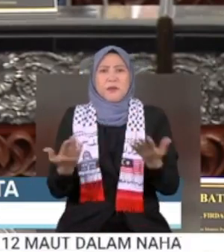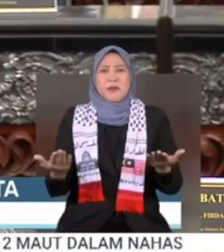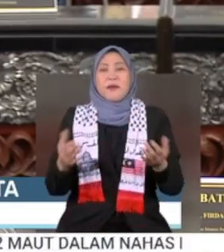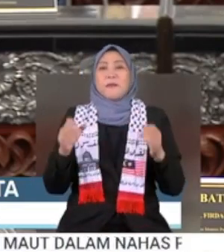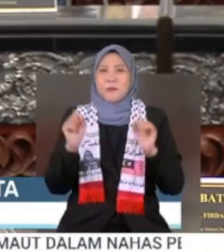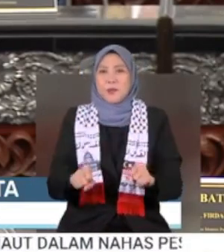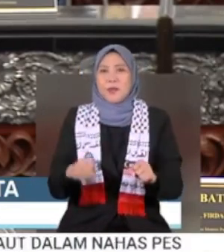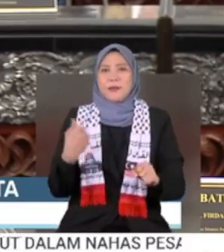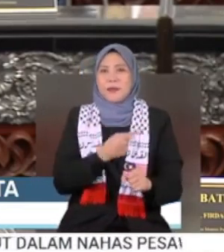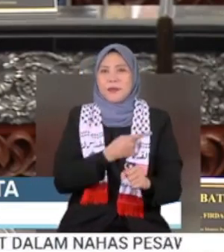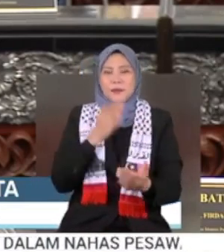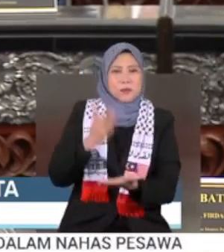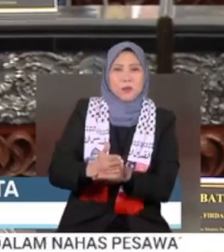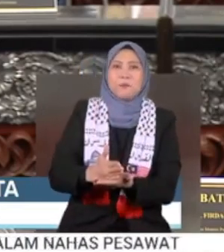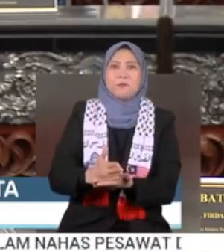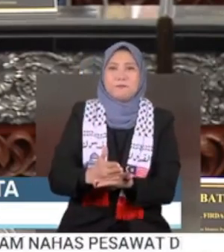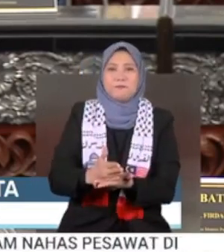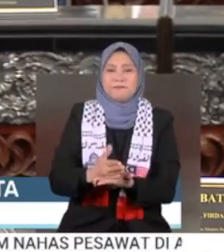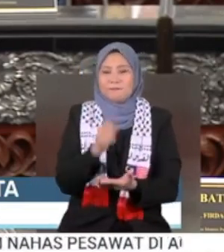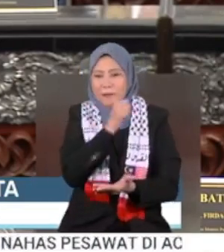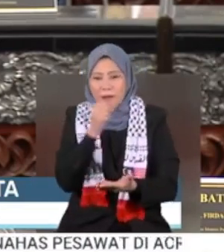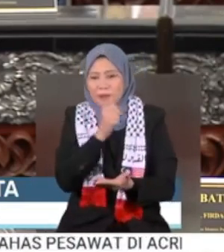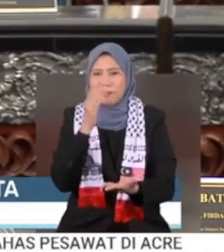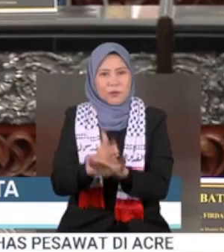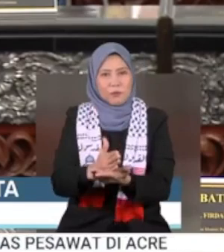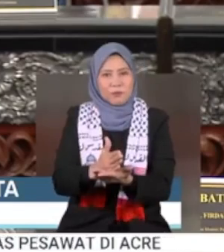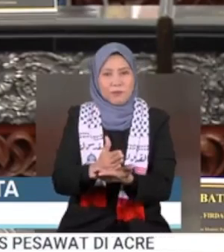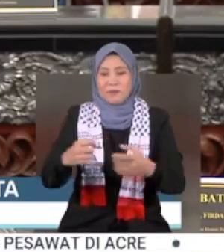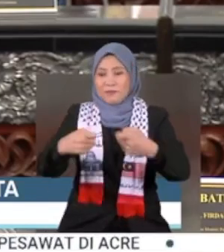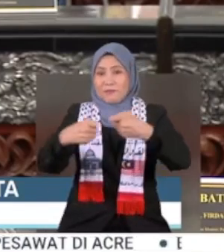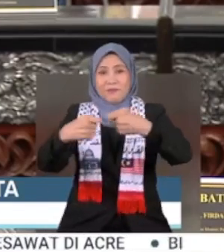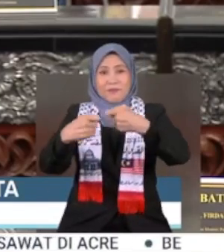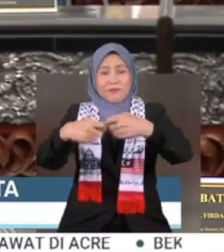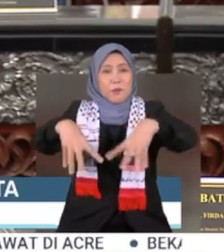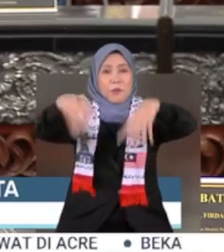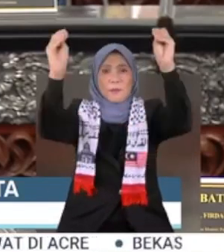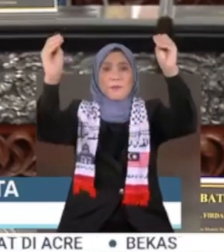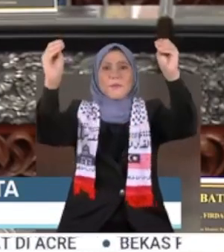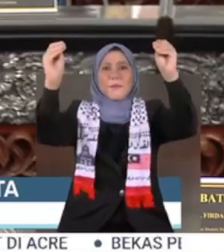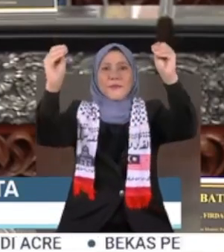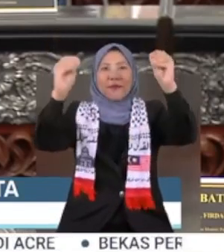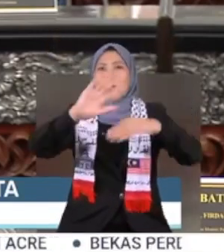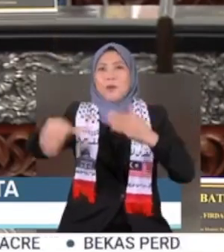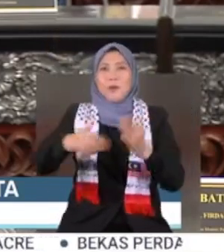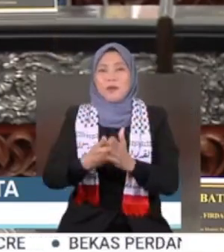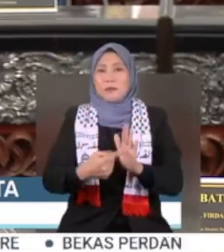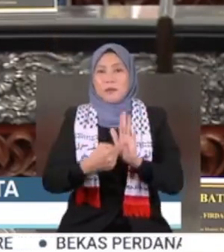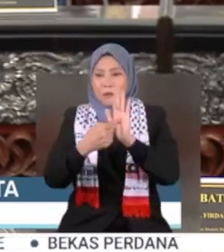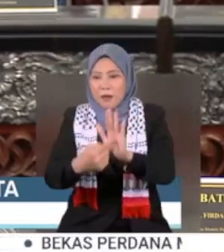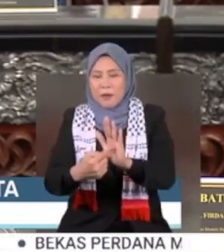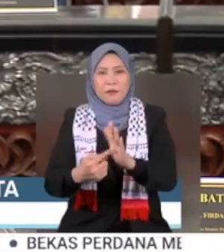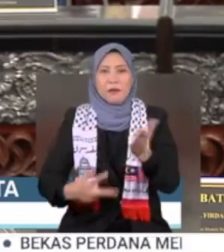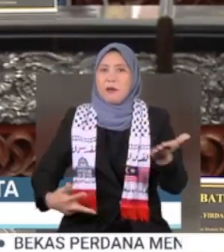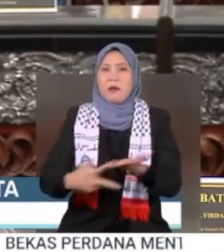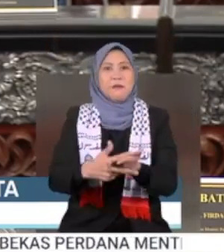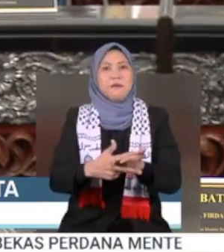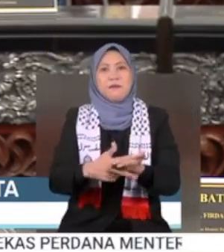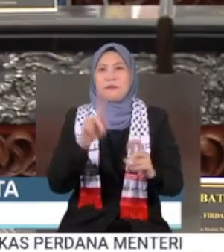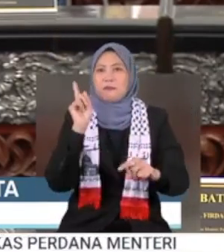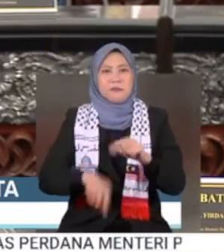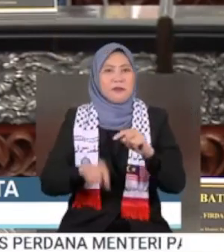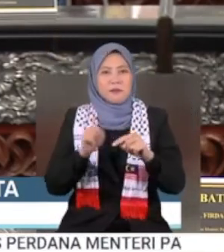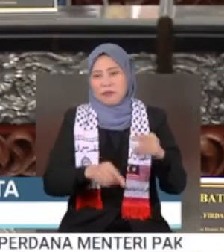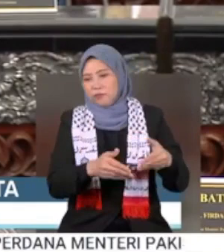kita swit supaya putuskan elekriisti supayalah persembahan tersebut tidak dapat tidak